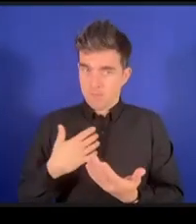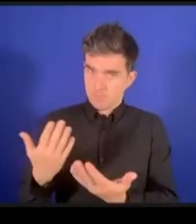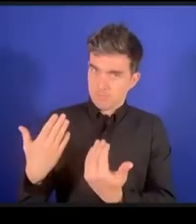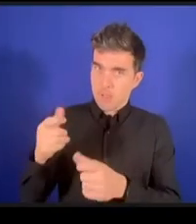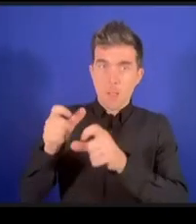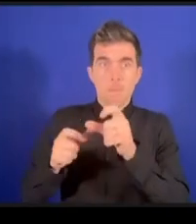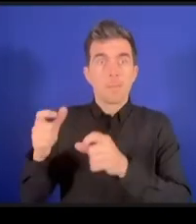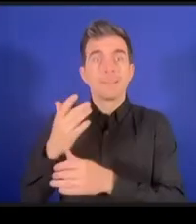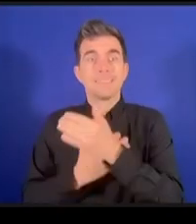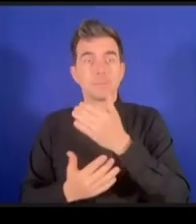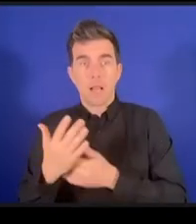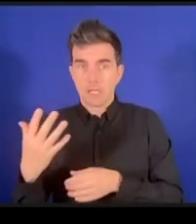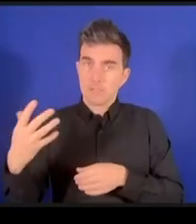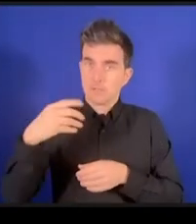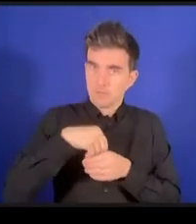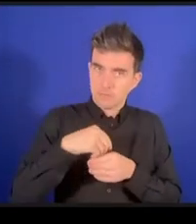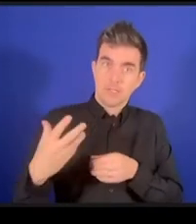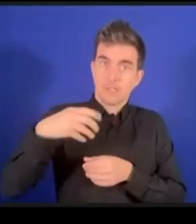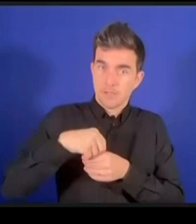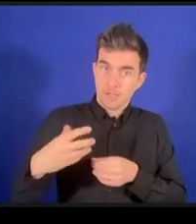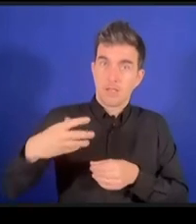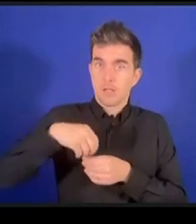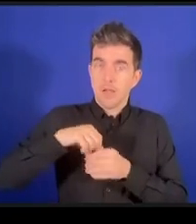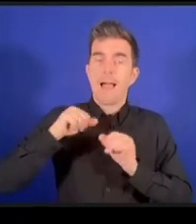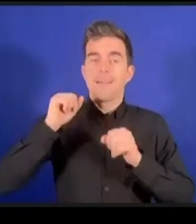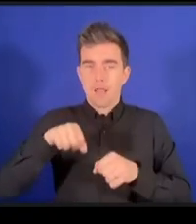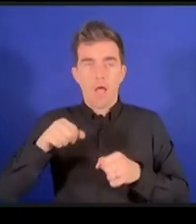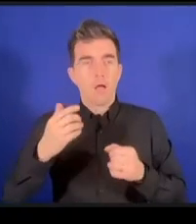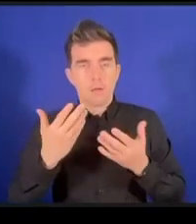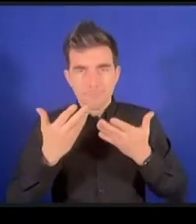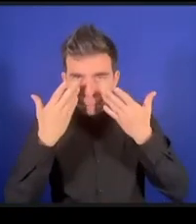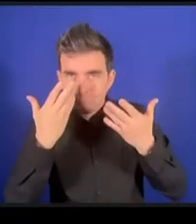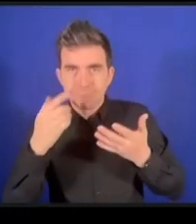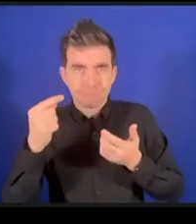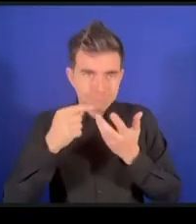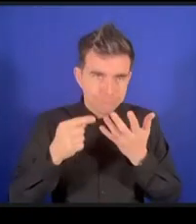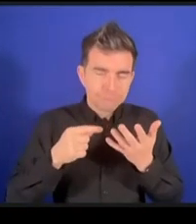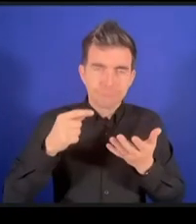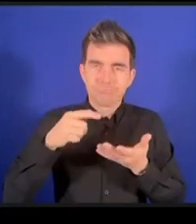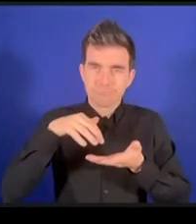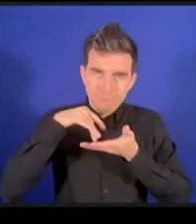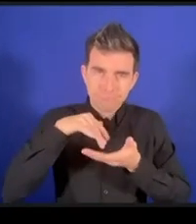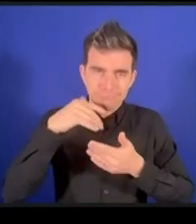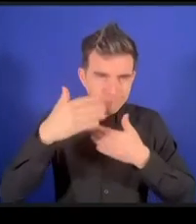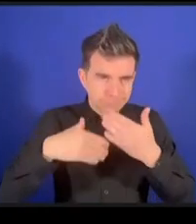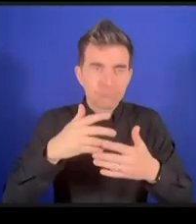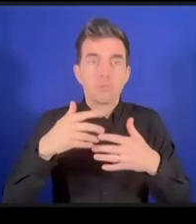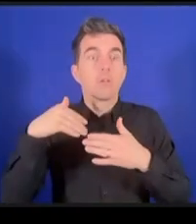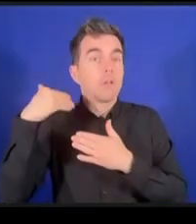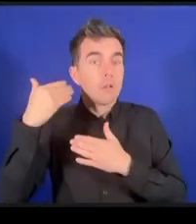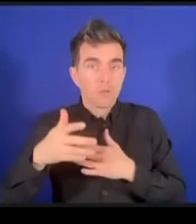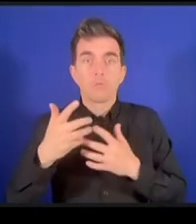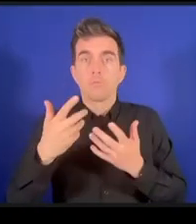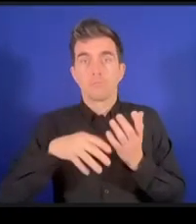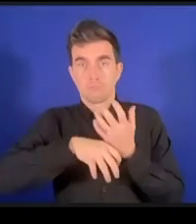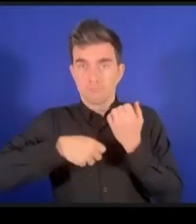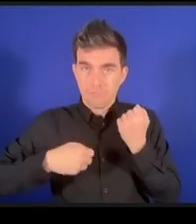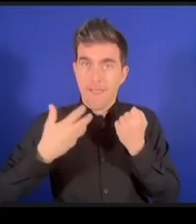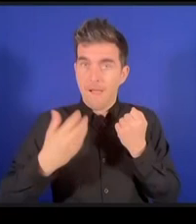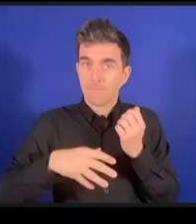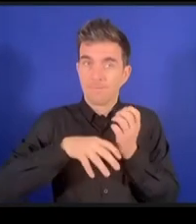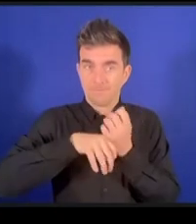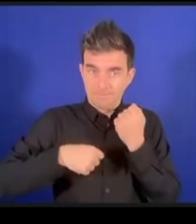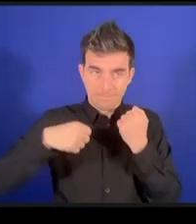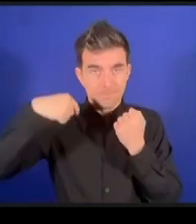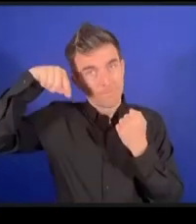всячески поощрять получение образования людьми с инвалидностью образовани